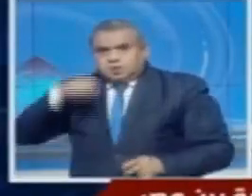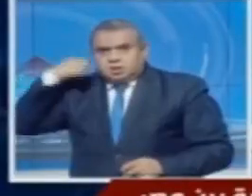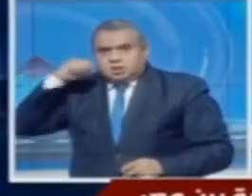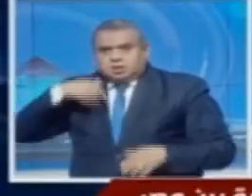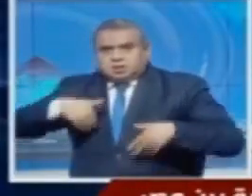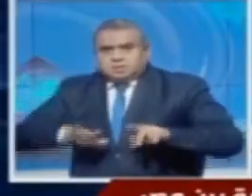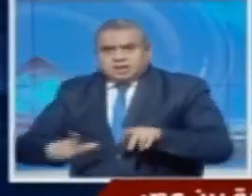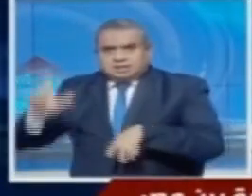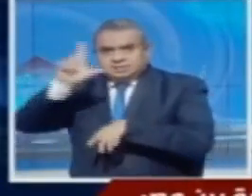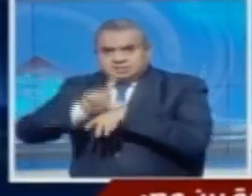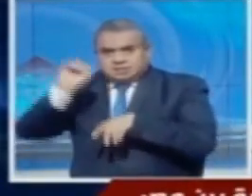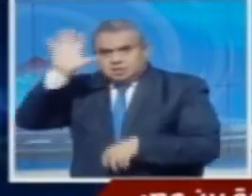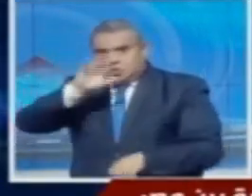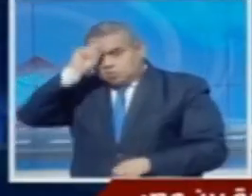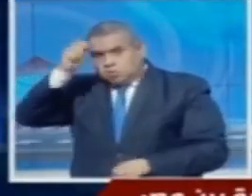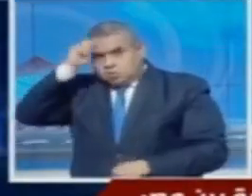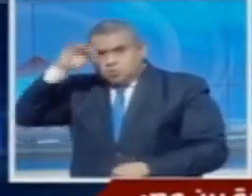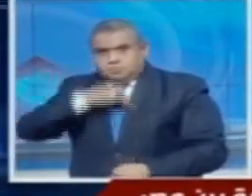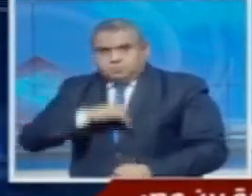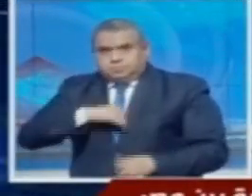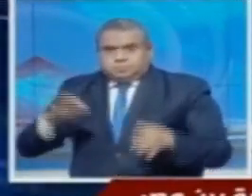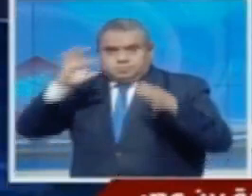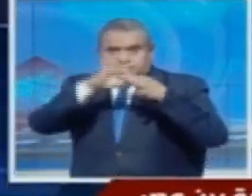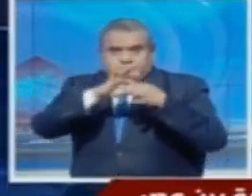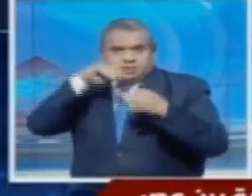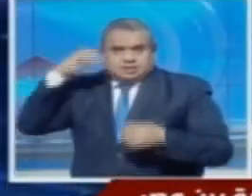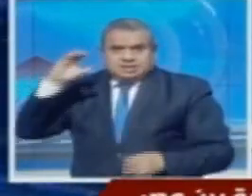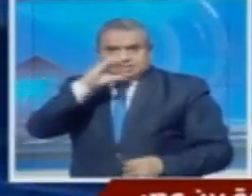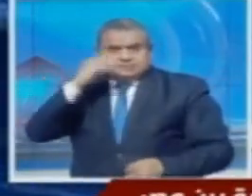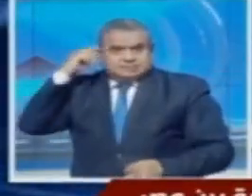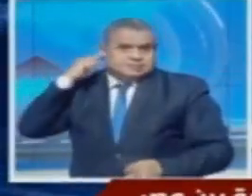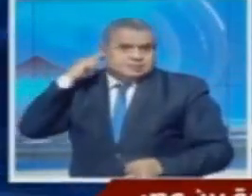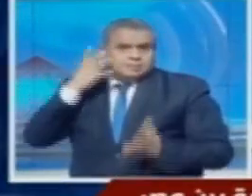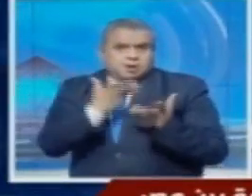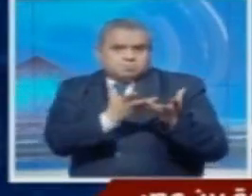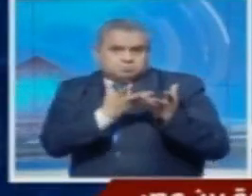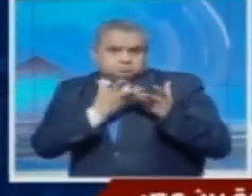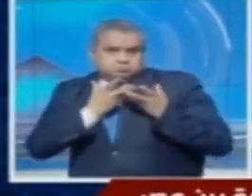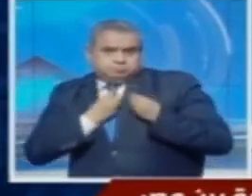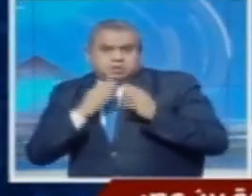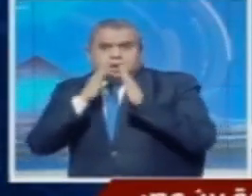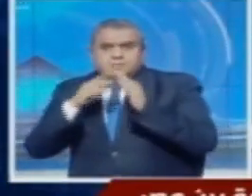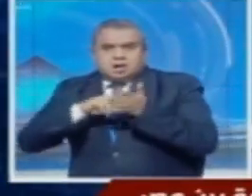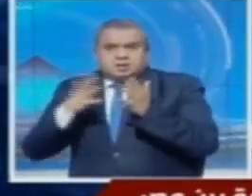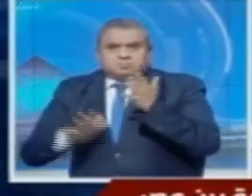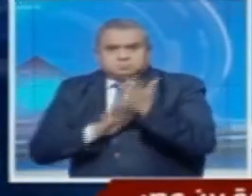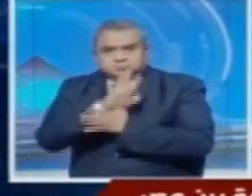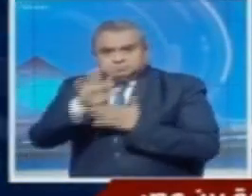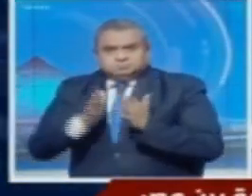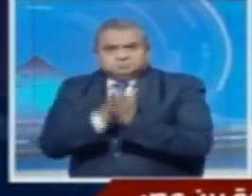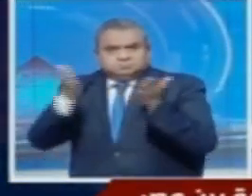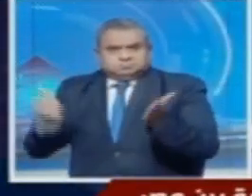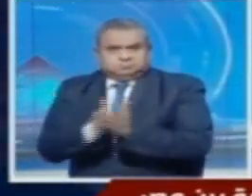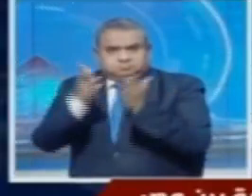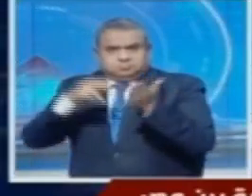أعرب رئيس المجلس الأوروبي عن تقديره للتواصل مع الرئيس السيسي والاستماع لموقف مصر من القضايا المطروحة،